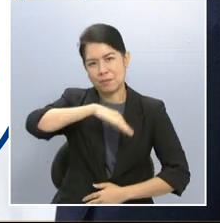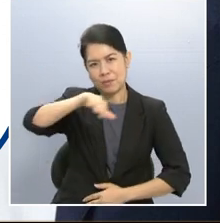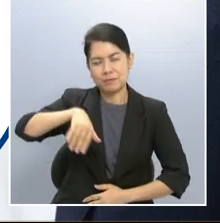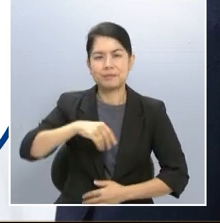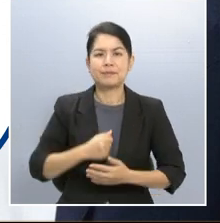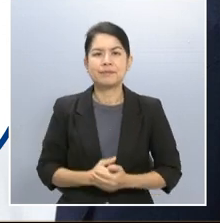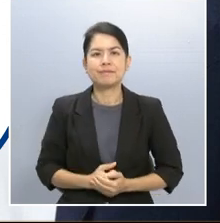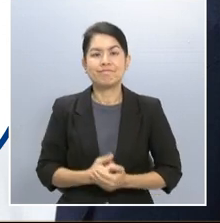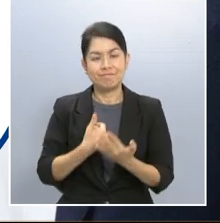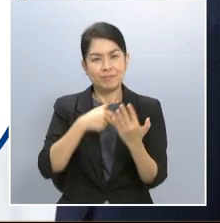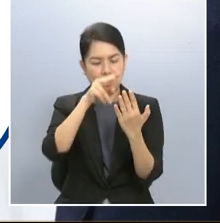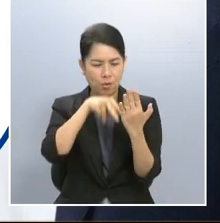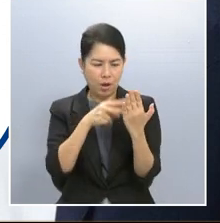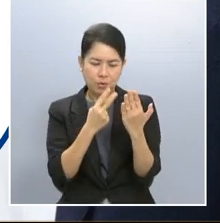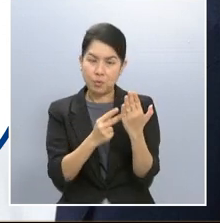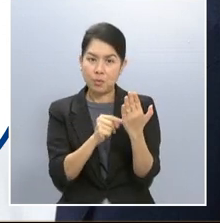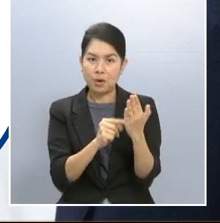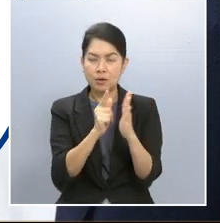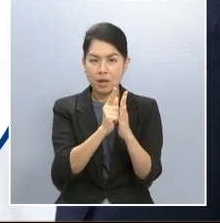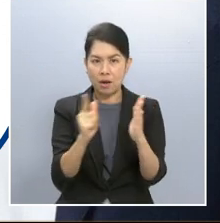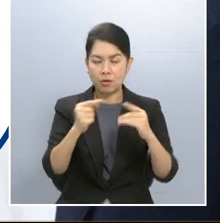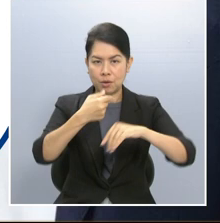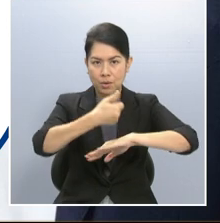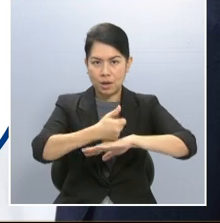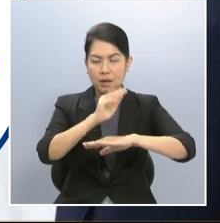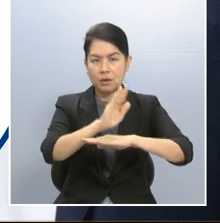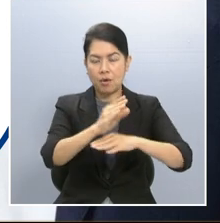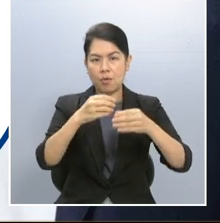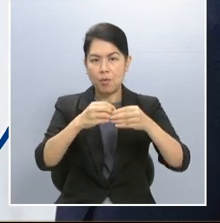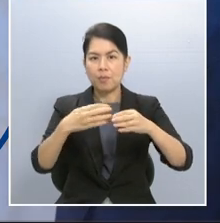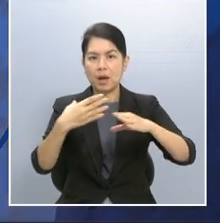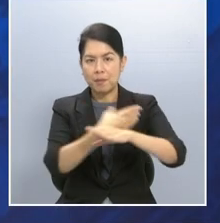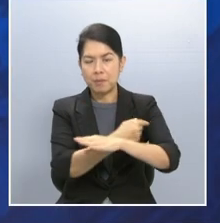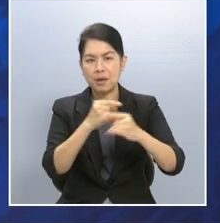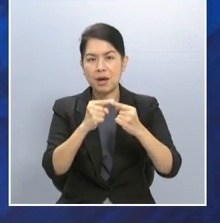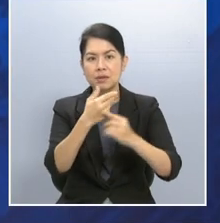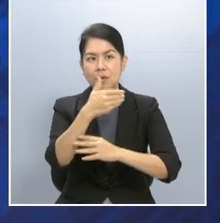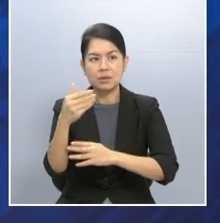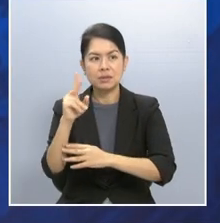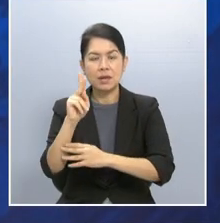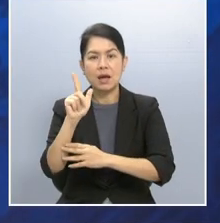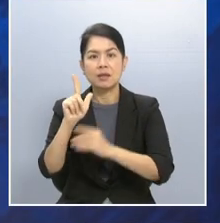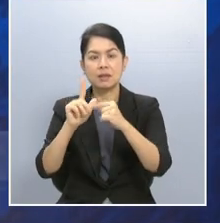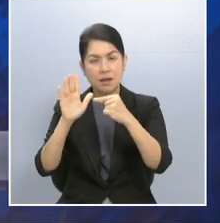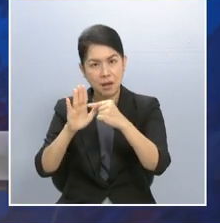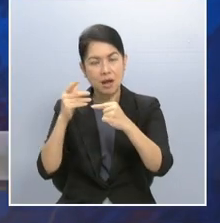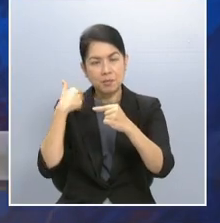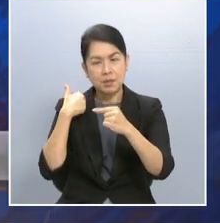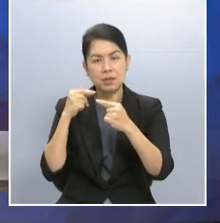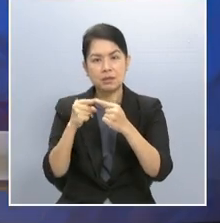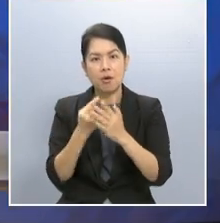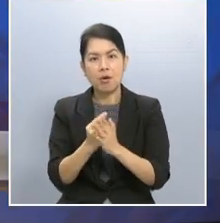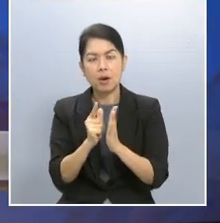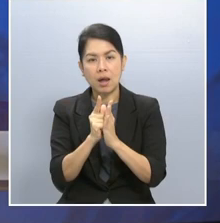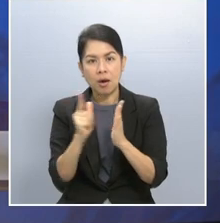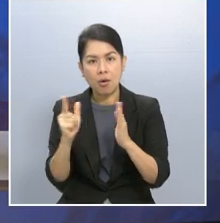อ่านดูแล้วลาออกจากหัวหน้าพรรคชาติพัฒนากล้าใช่ไหมลาออกจากสมาชิกไหมผม